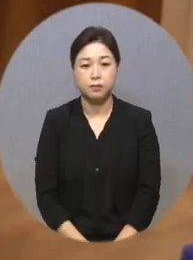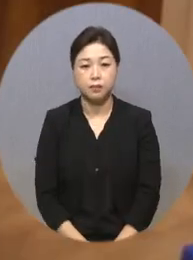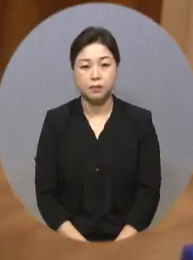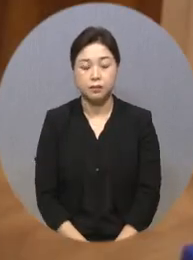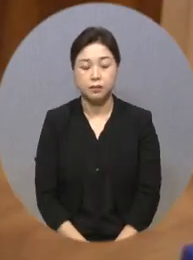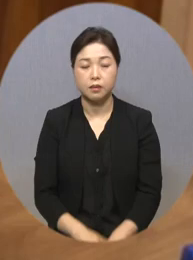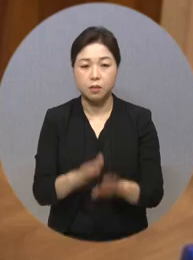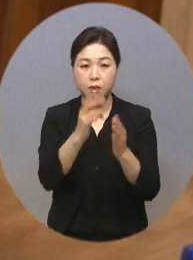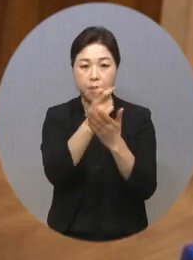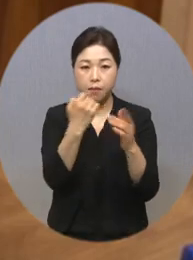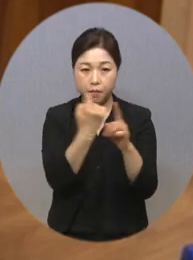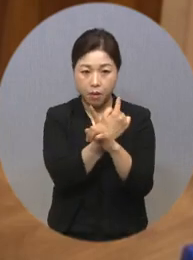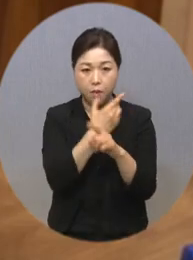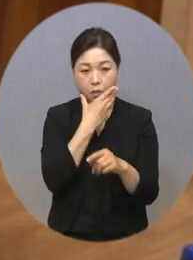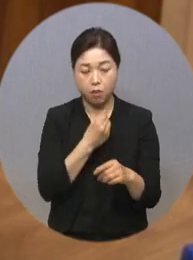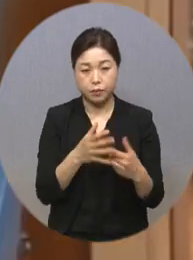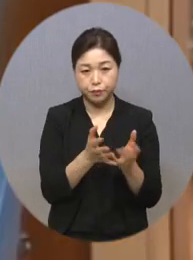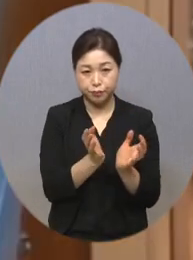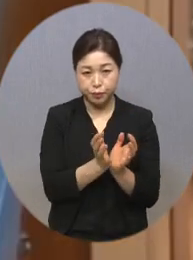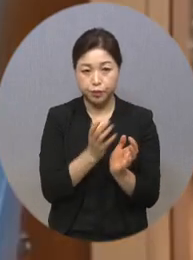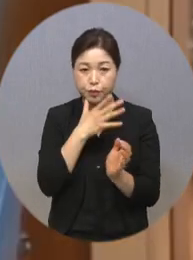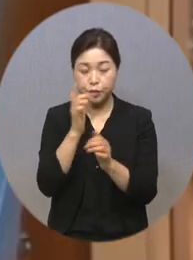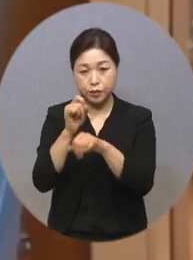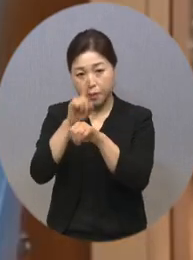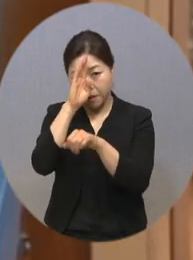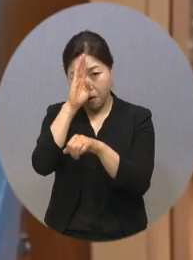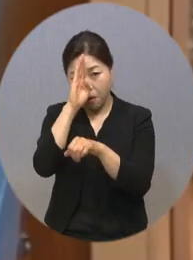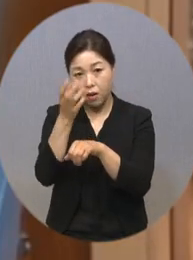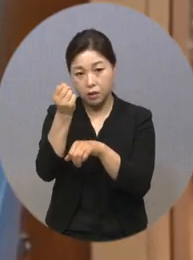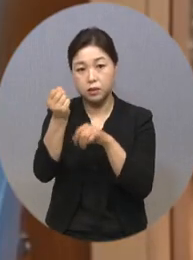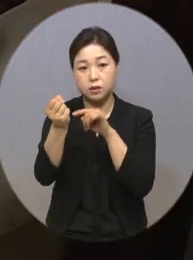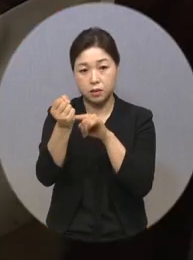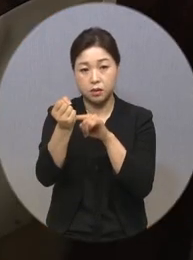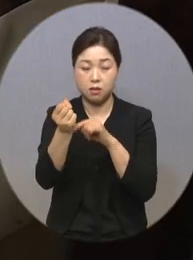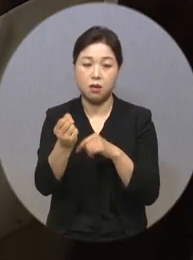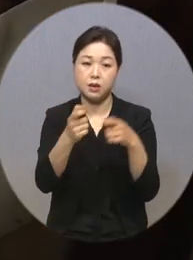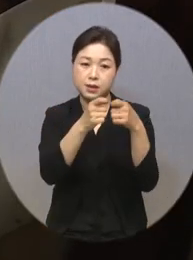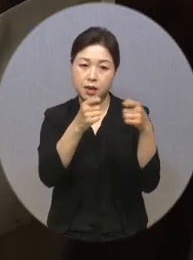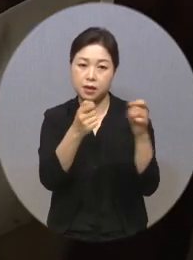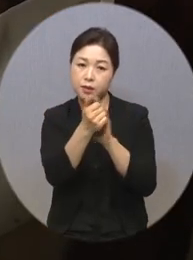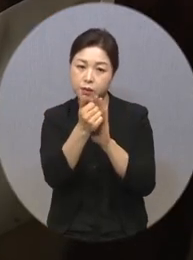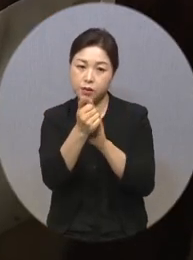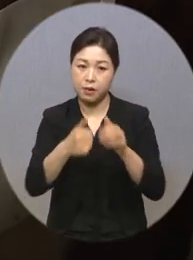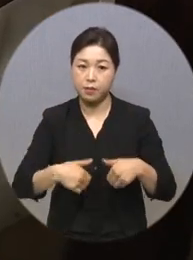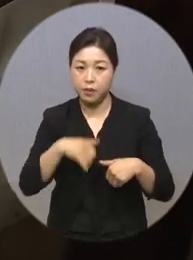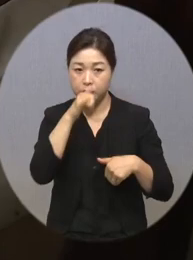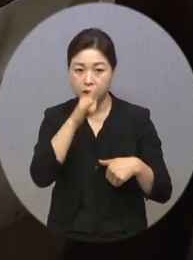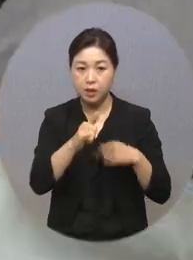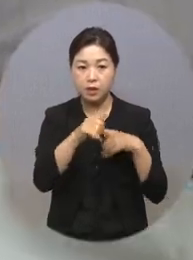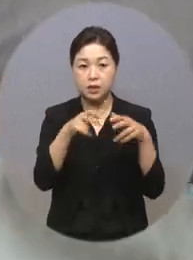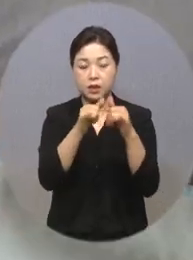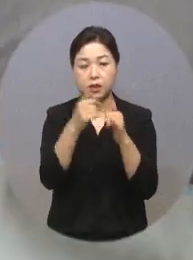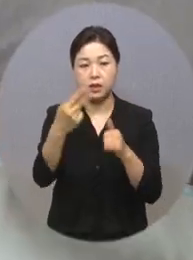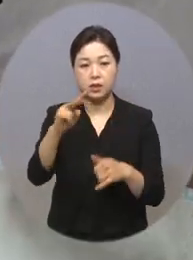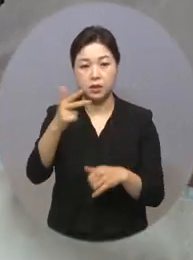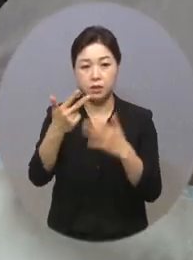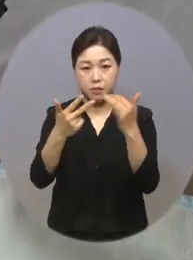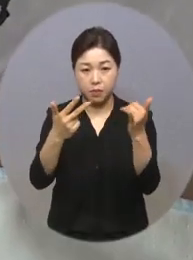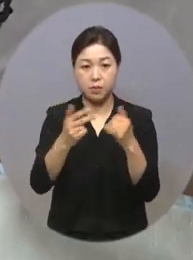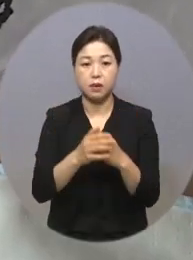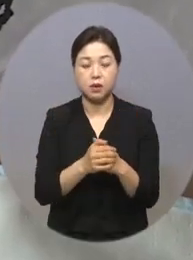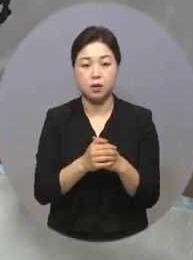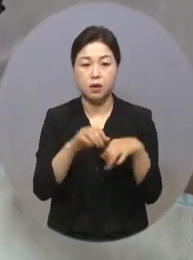한편 이번 개정에 따라 복지부는 노인성 질환으로 장기 요양을 이용하고 있는 장애인 약 2,700명이